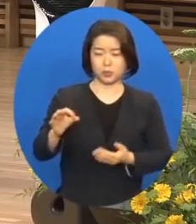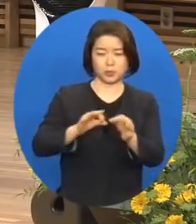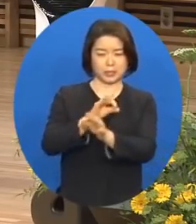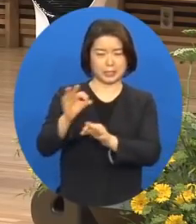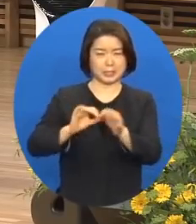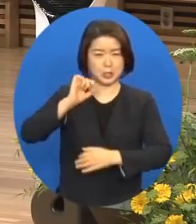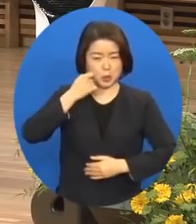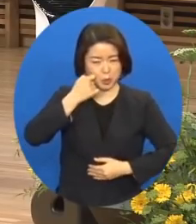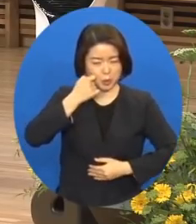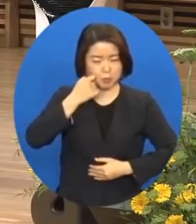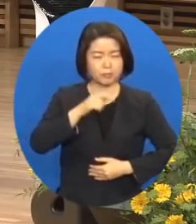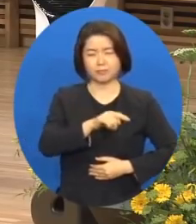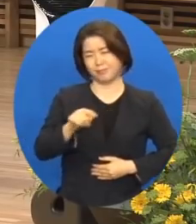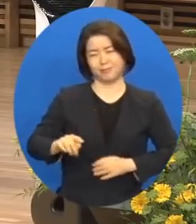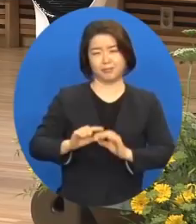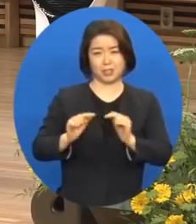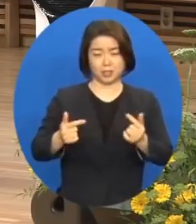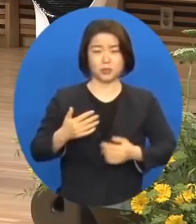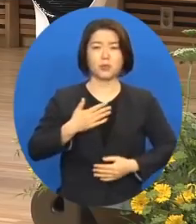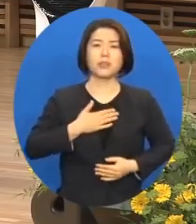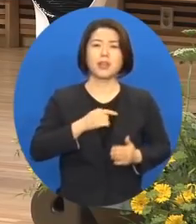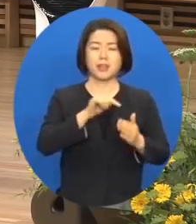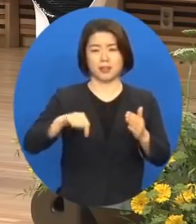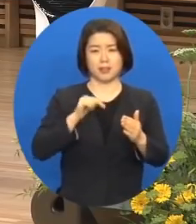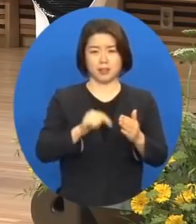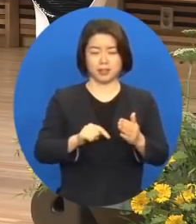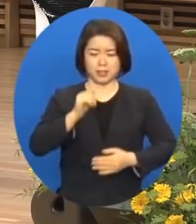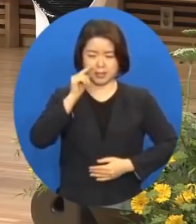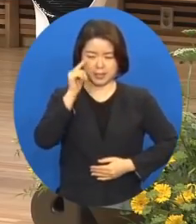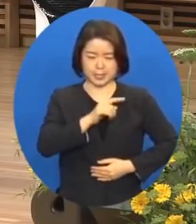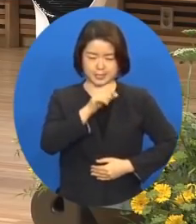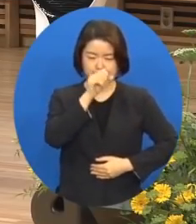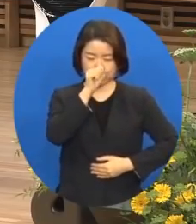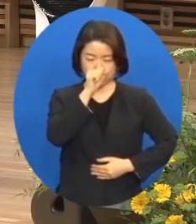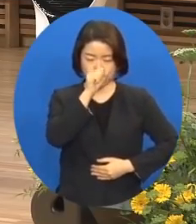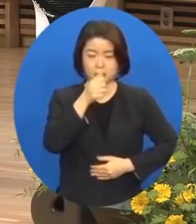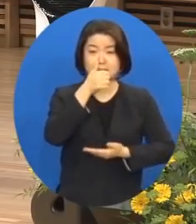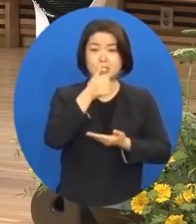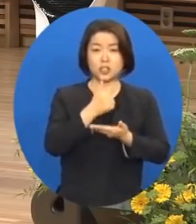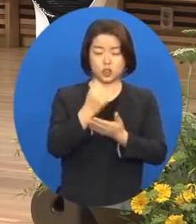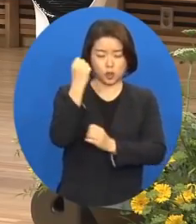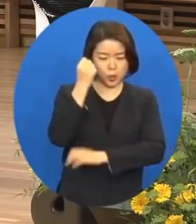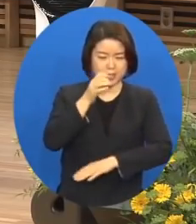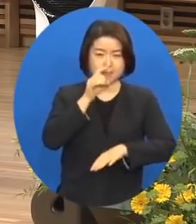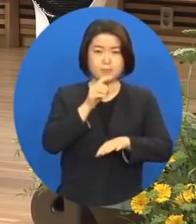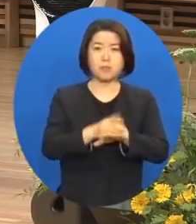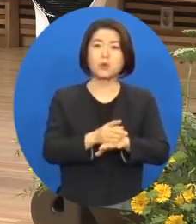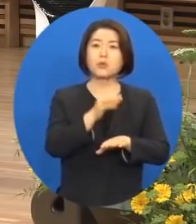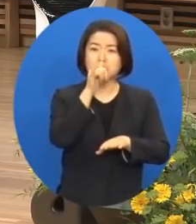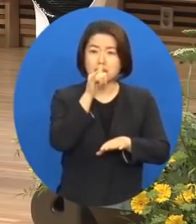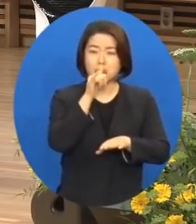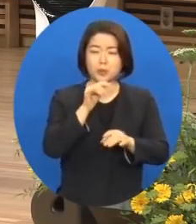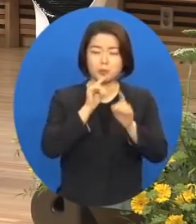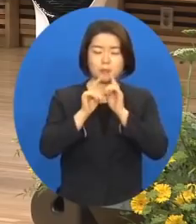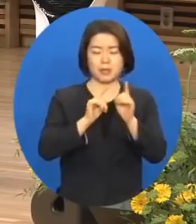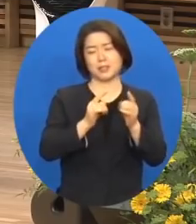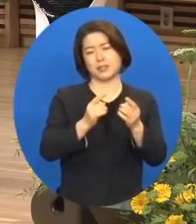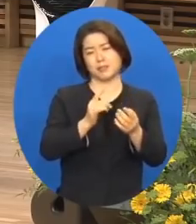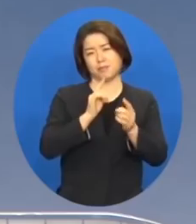아니고 우리 안에 악을 좋아하는 죄의 본성이라고 말씀하고 계신